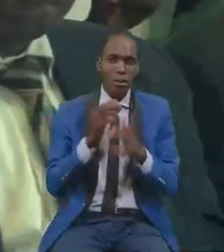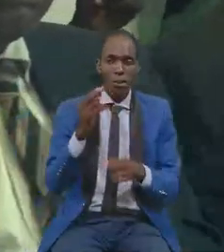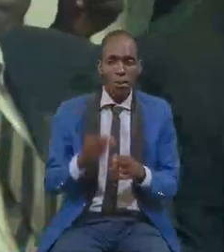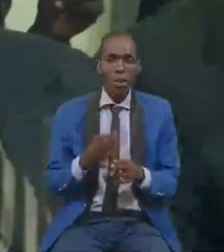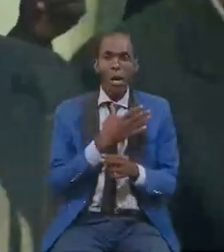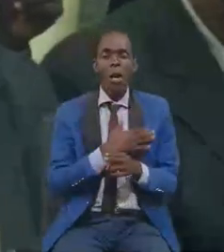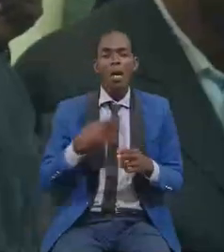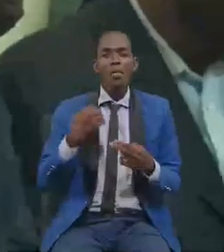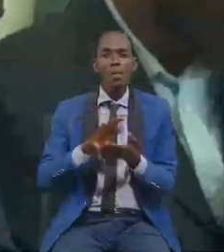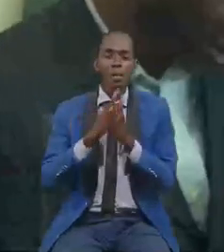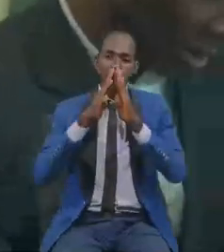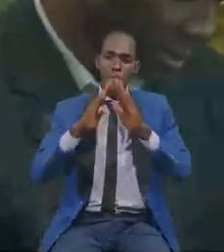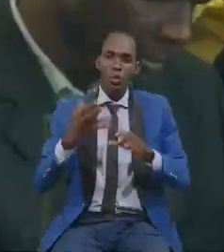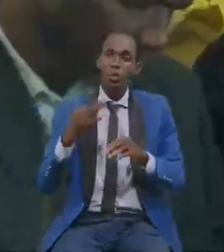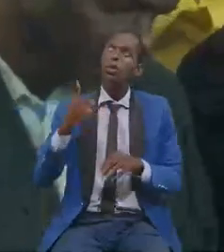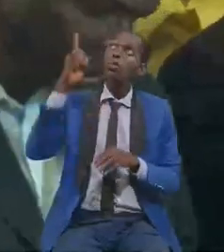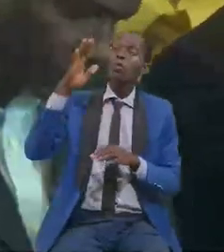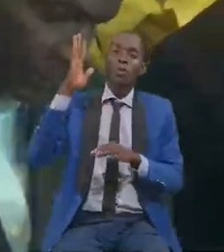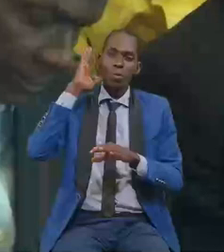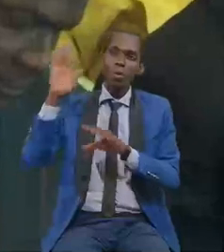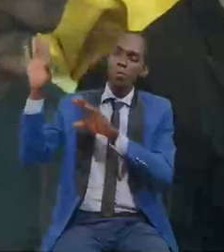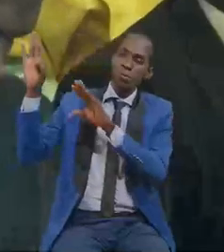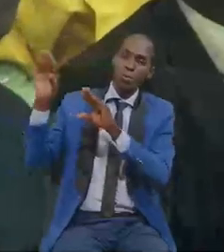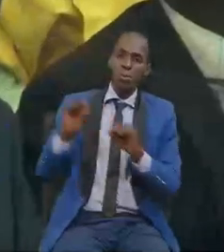vous vers les autres au nom de Jésus-Christ.